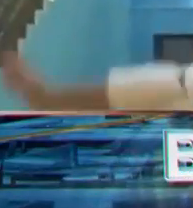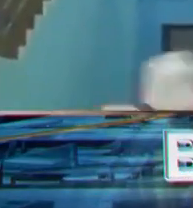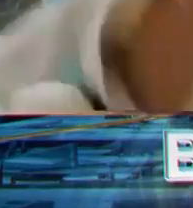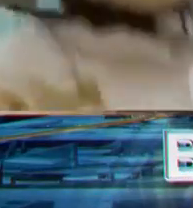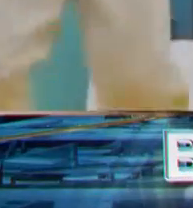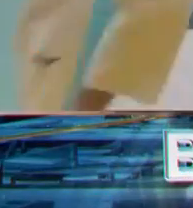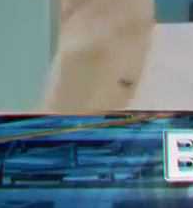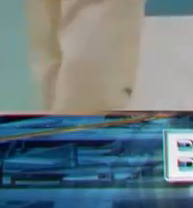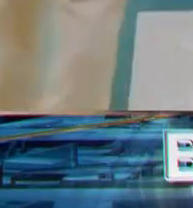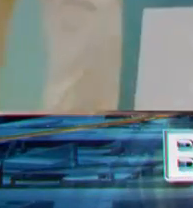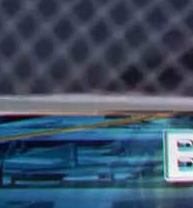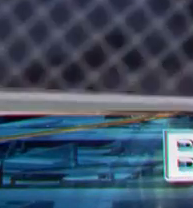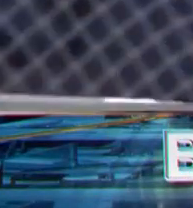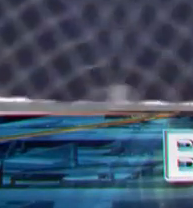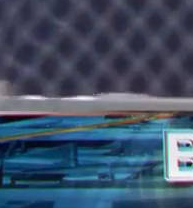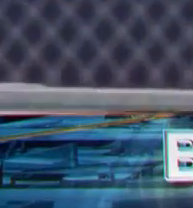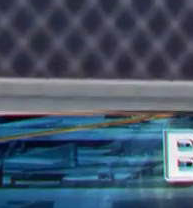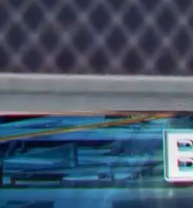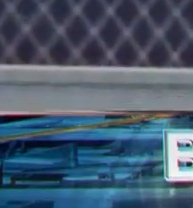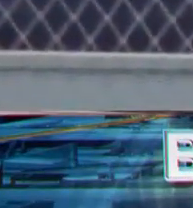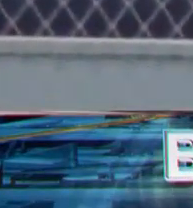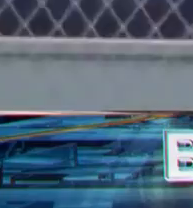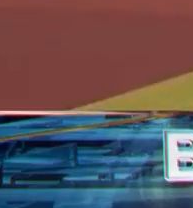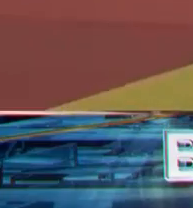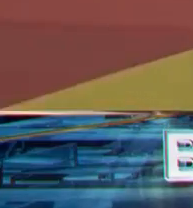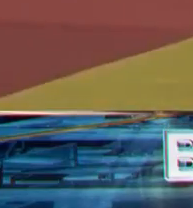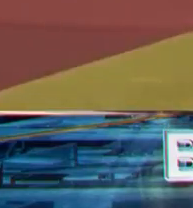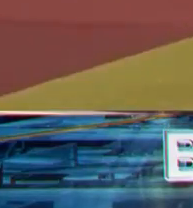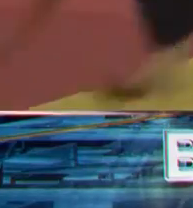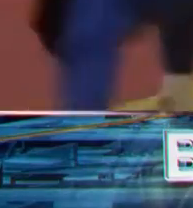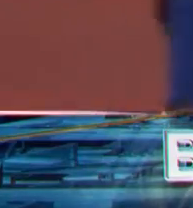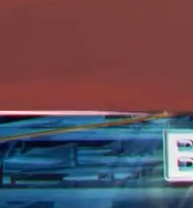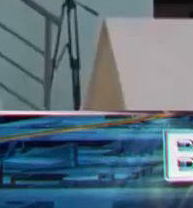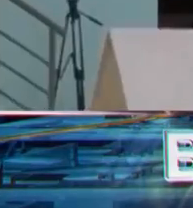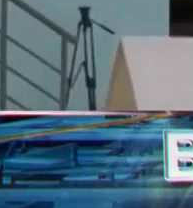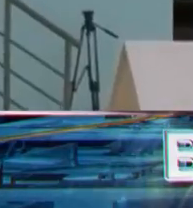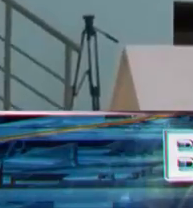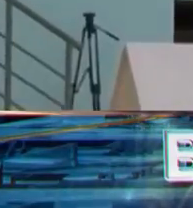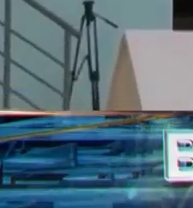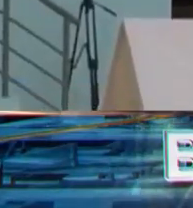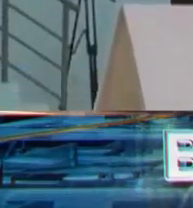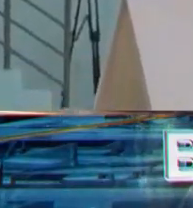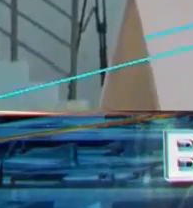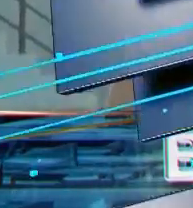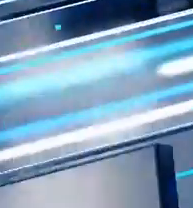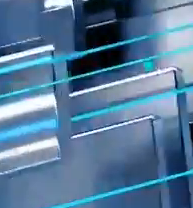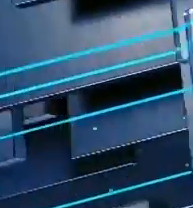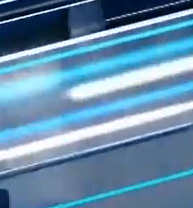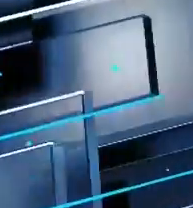Күш атасын танымас. Ақтауда дзюдодан өтіп жатқан ел чемпионатында жетісулық балуандар жеңіс тұғырына шығып жатыр.